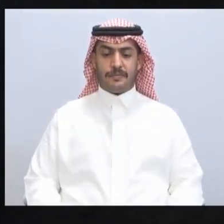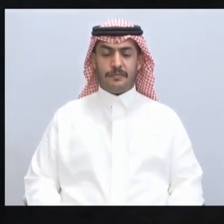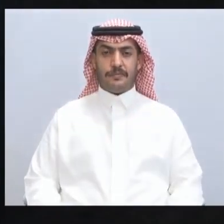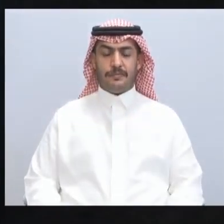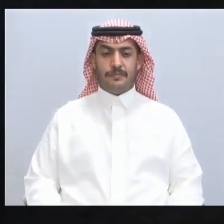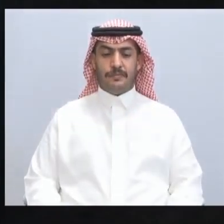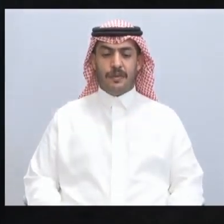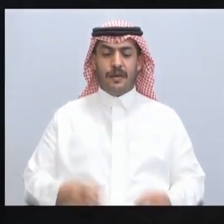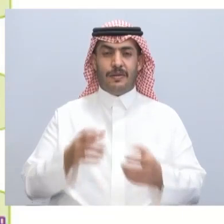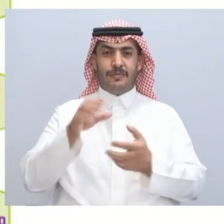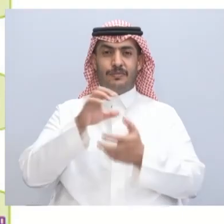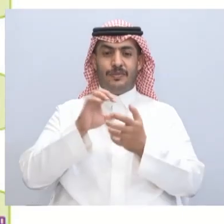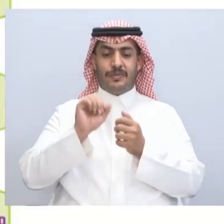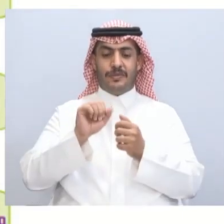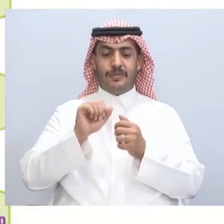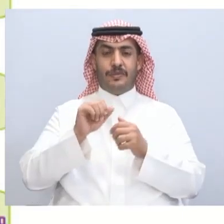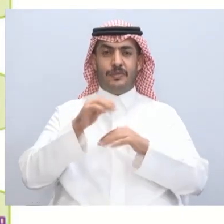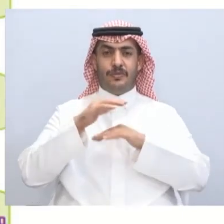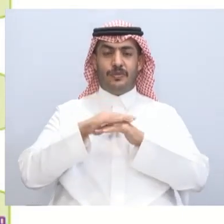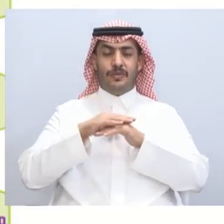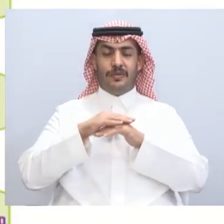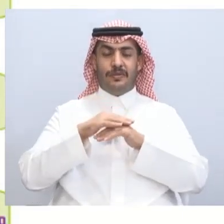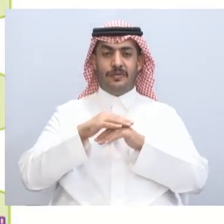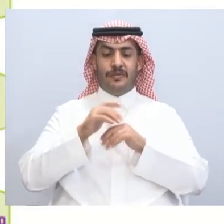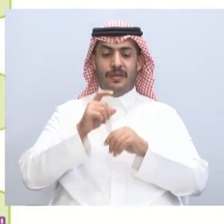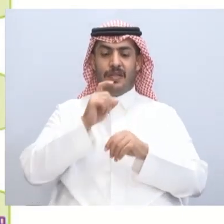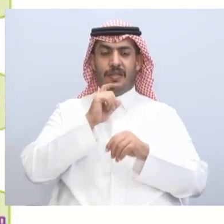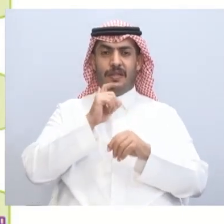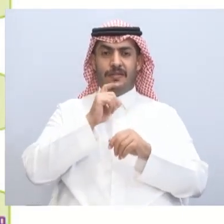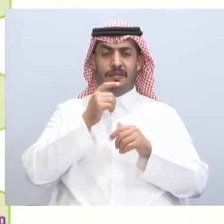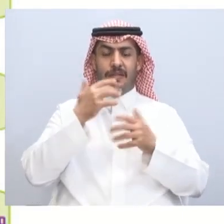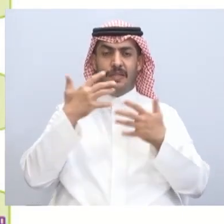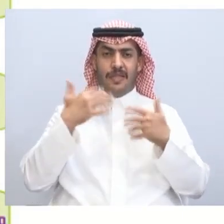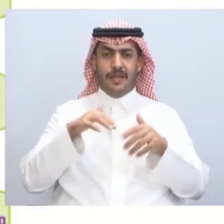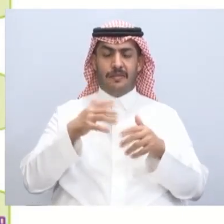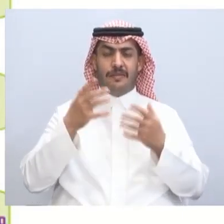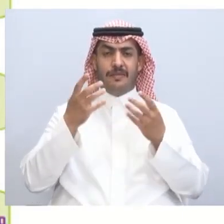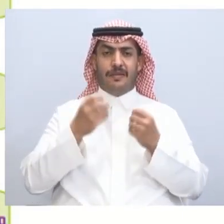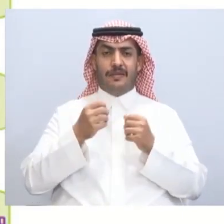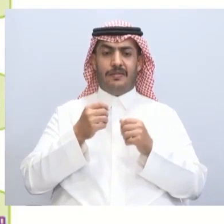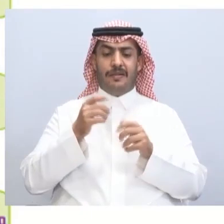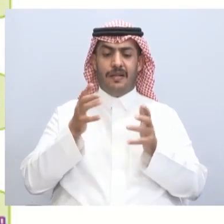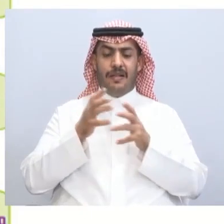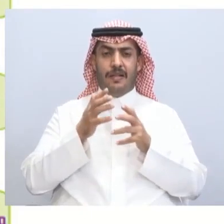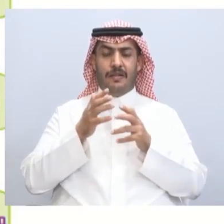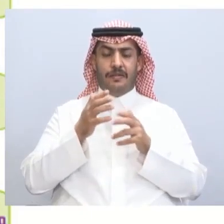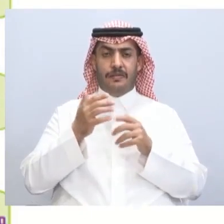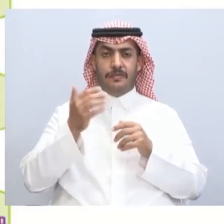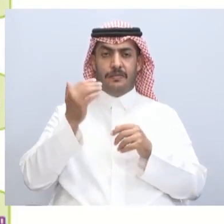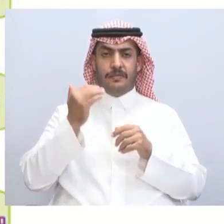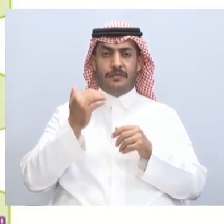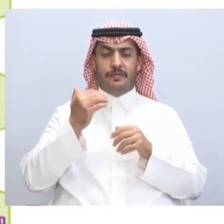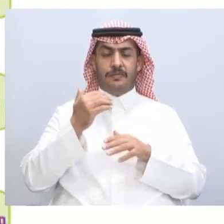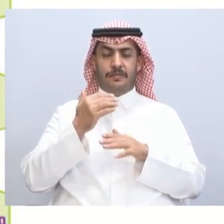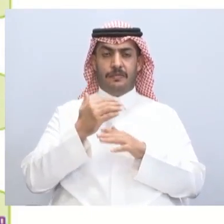اخيرا المشكلات السلوكيه ضعف الطاقه وقله الانجاز والحيويه